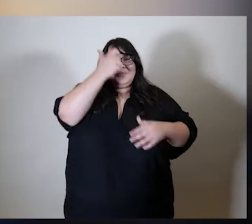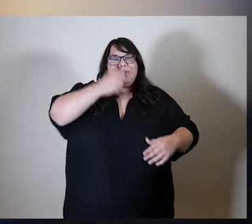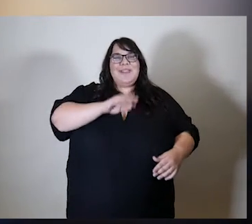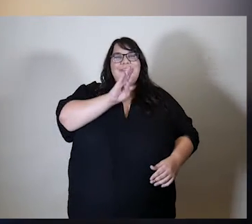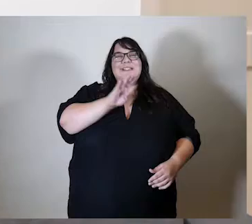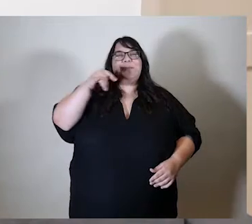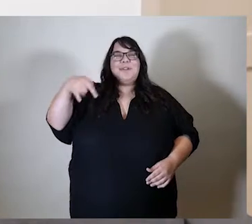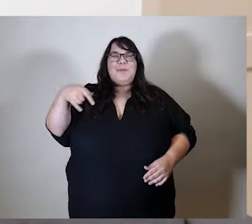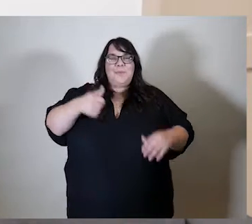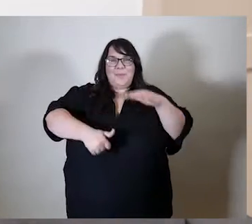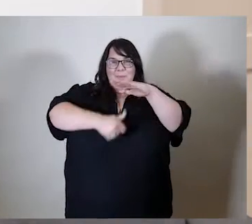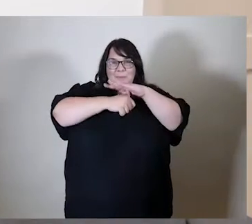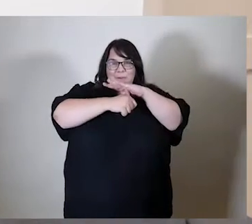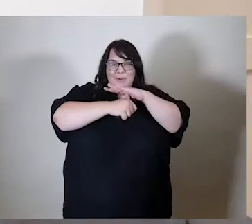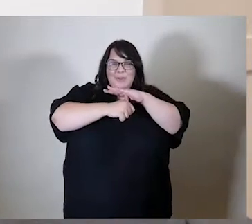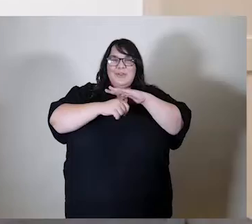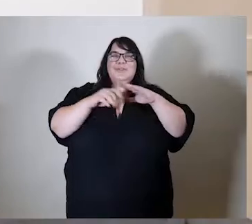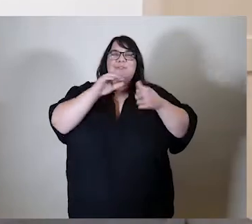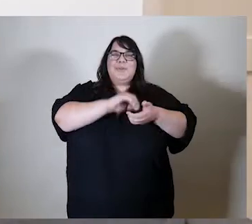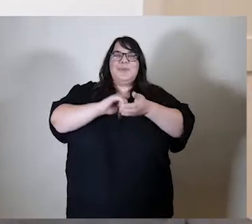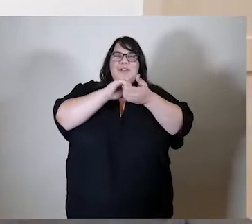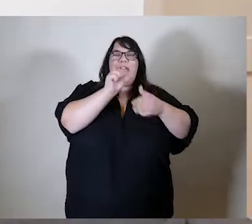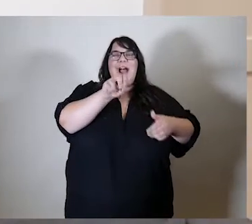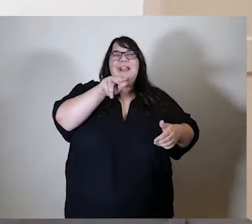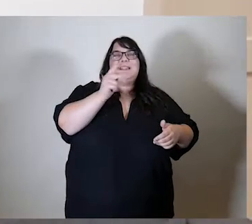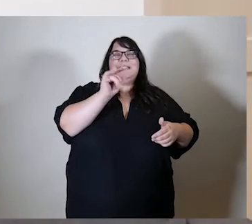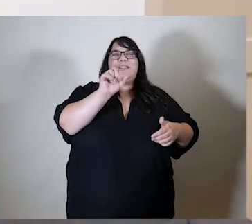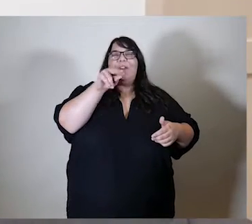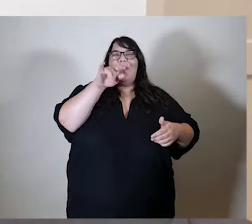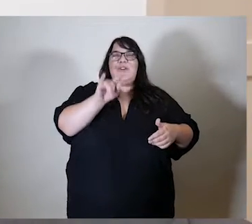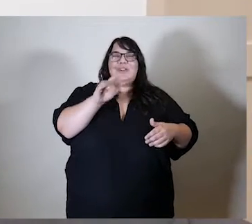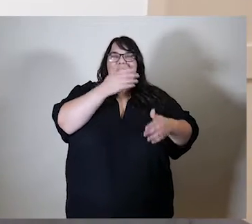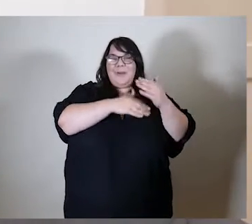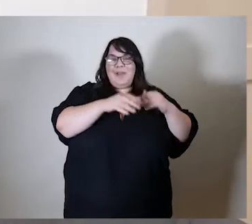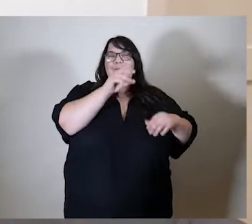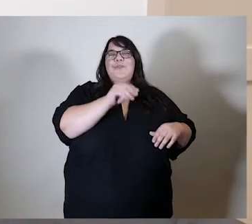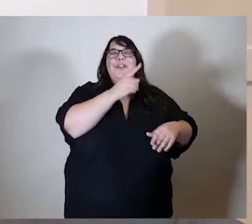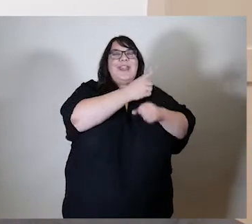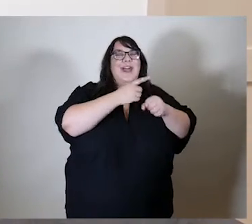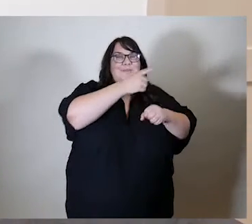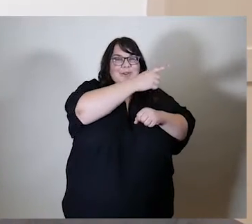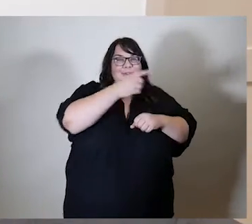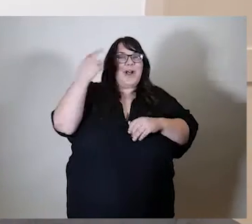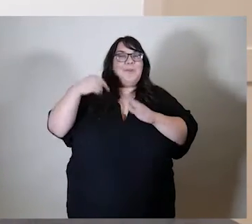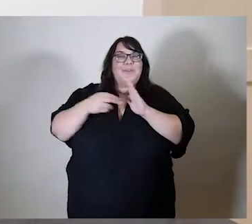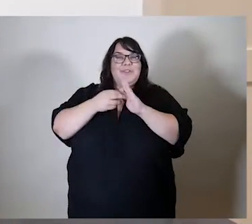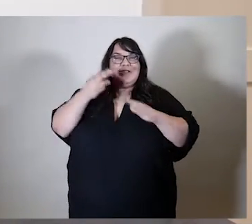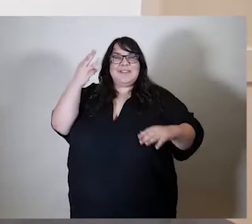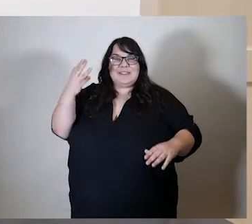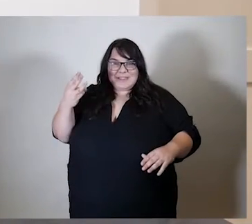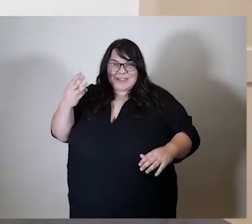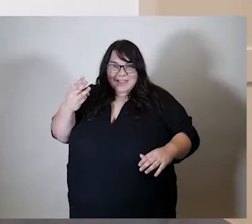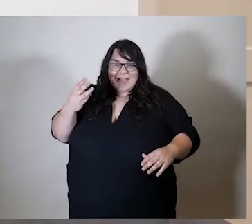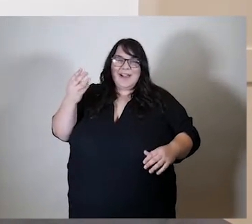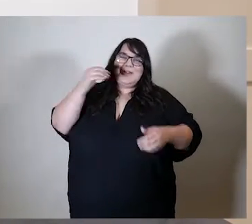μας επιτυχία. Είμαι η Βασιλική Παναγοπούλου, πρόεδρος του Συλλόγου ΑΜΕΑ Αλκιόνι από την ΑΦΠΑΚΤΟ, ένα σύλλογος που δραστηριοποιείται από